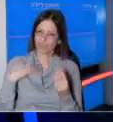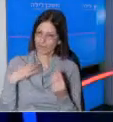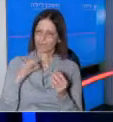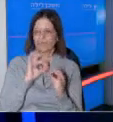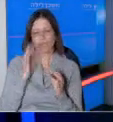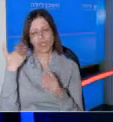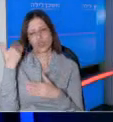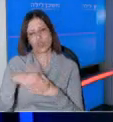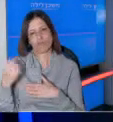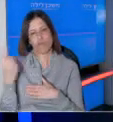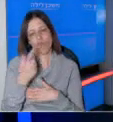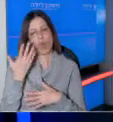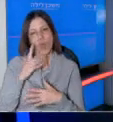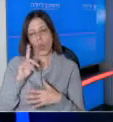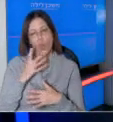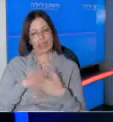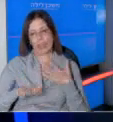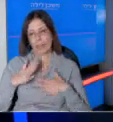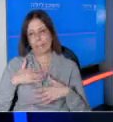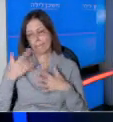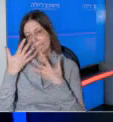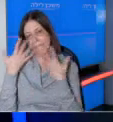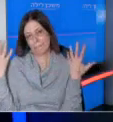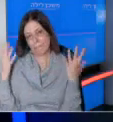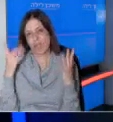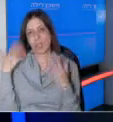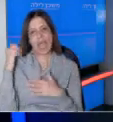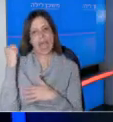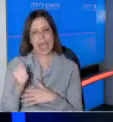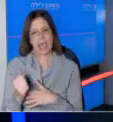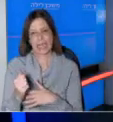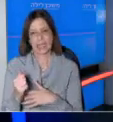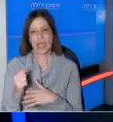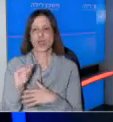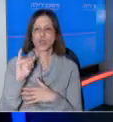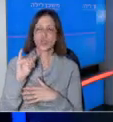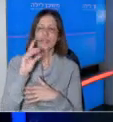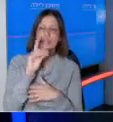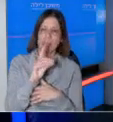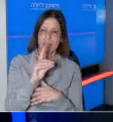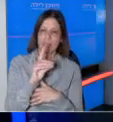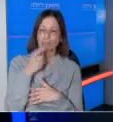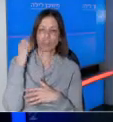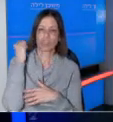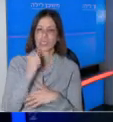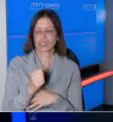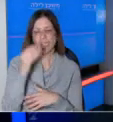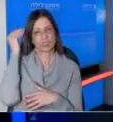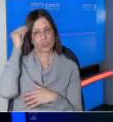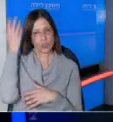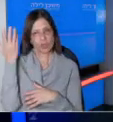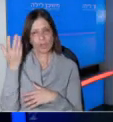לא נעים, ברמה מאוד ברורה, היה רצח יהודה דינמנטין, שנרצח, זכרו